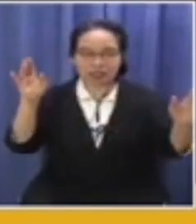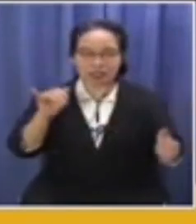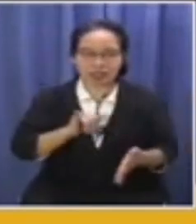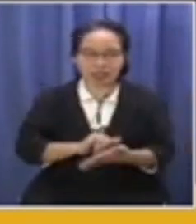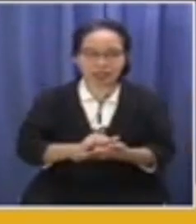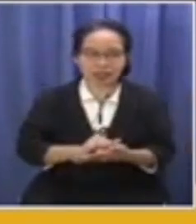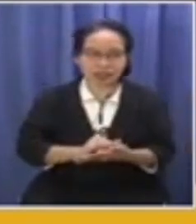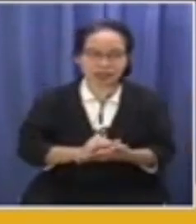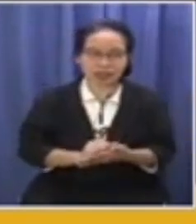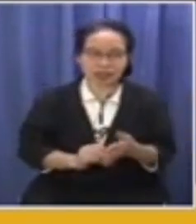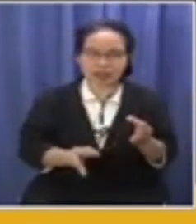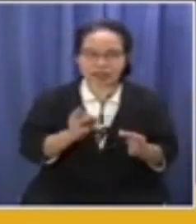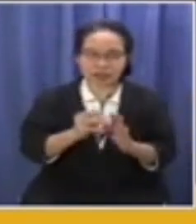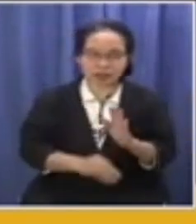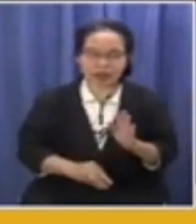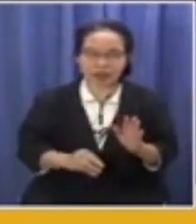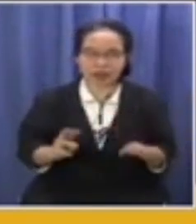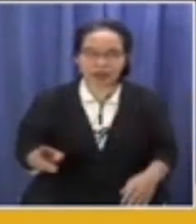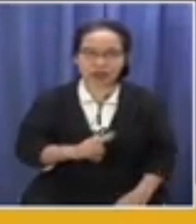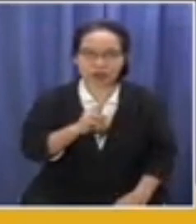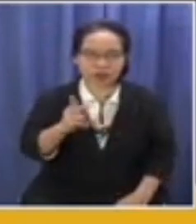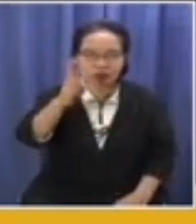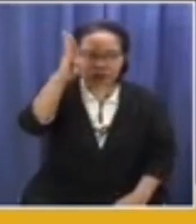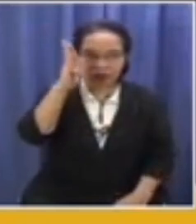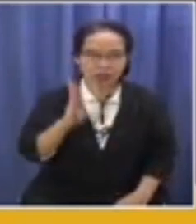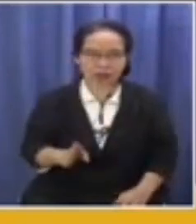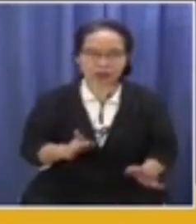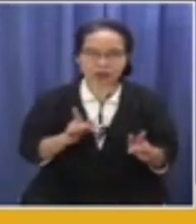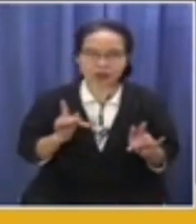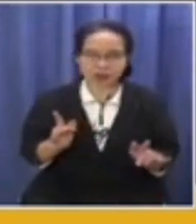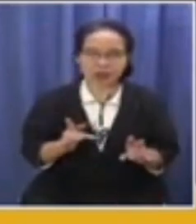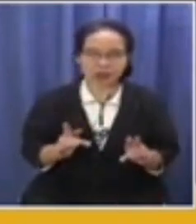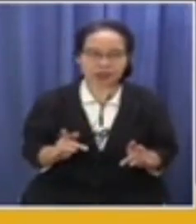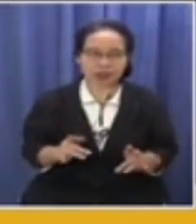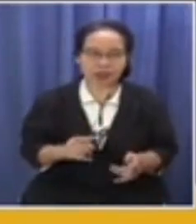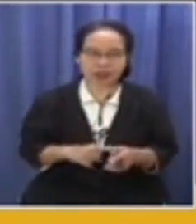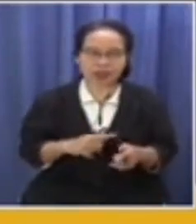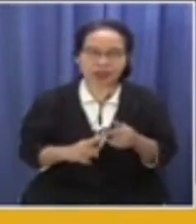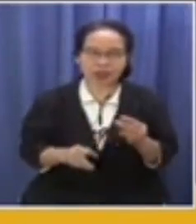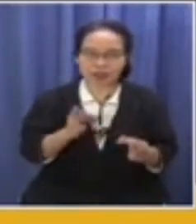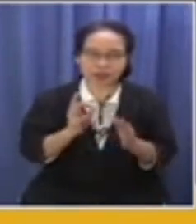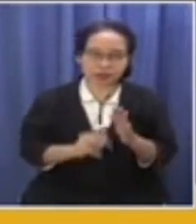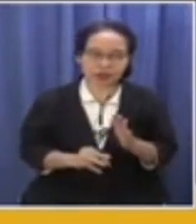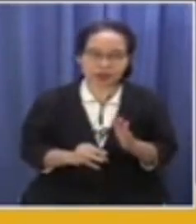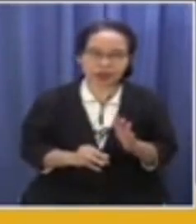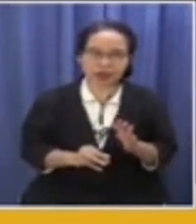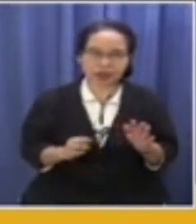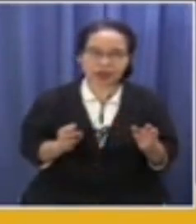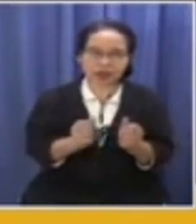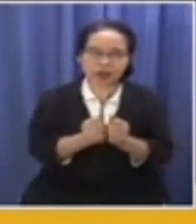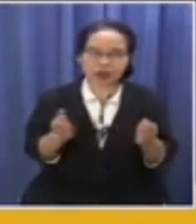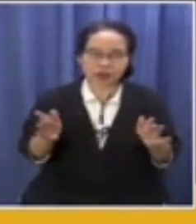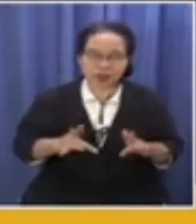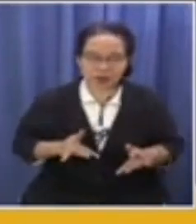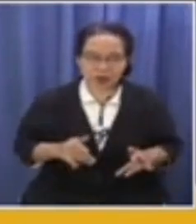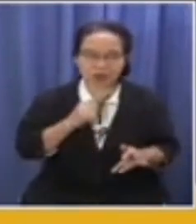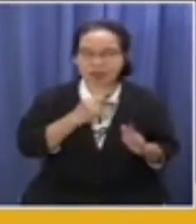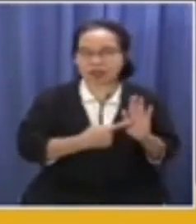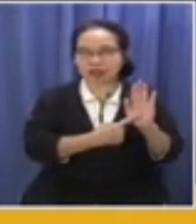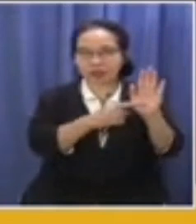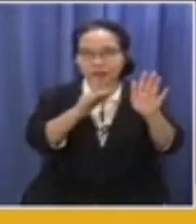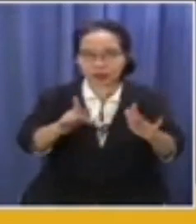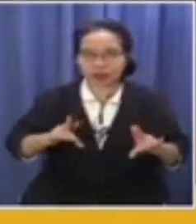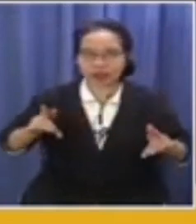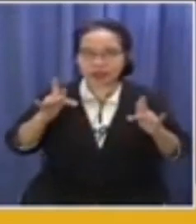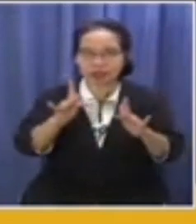maliwanag sa paghuhukom gagamit ang diyos ng awa ang paghuhukom walang awa doon sa hindi nagpakita